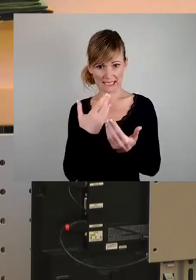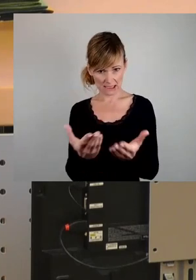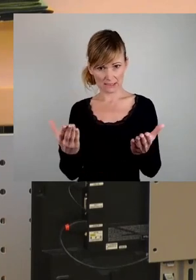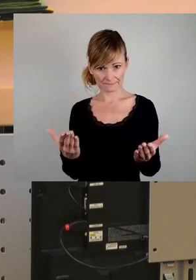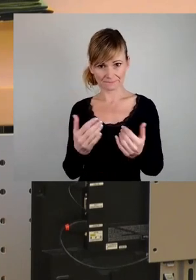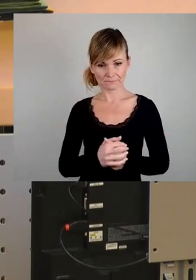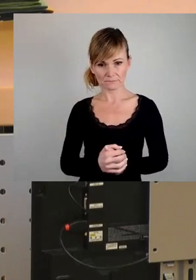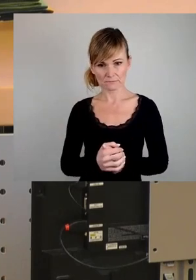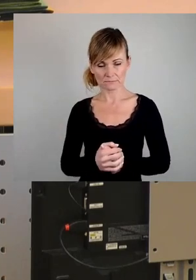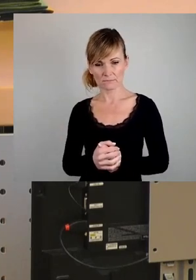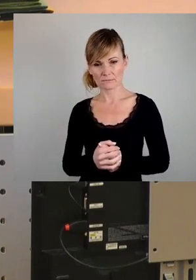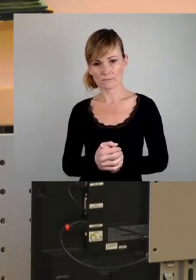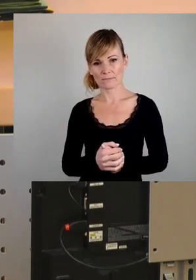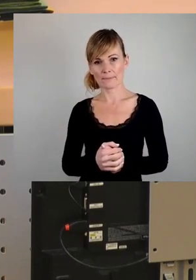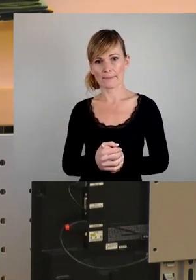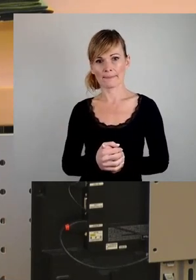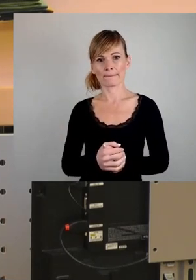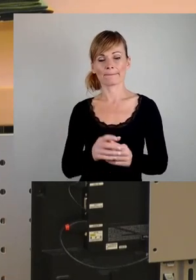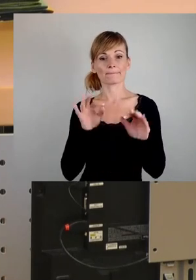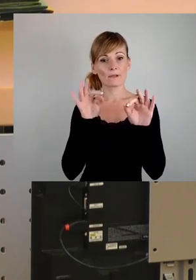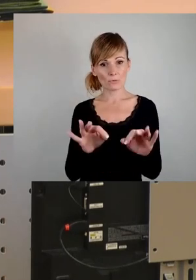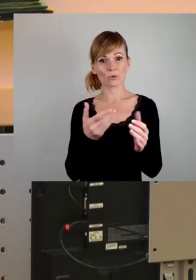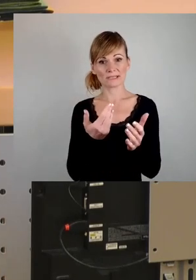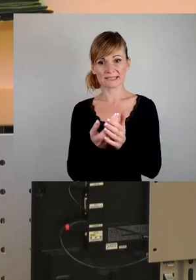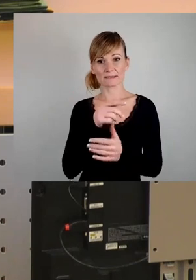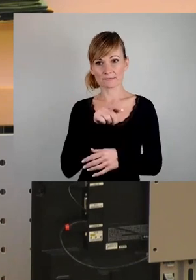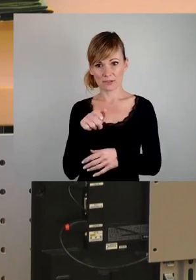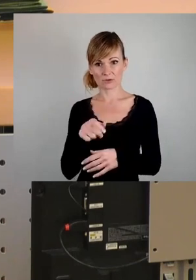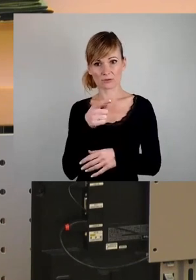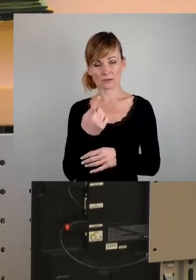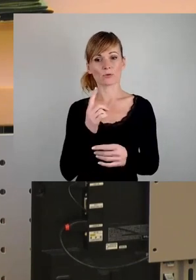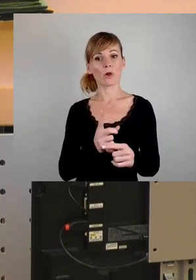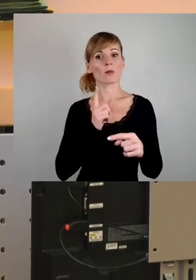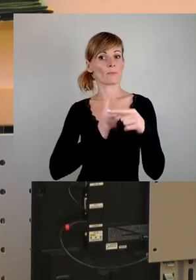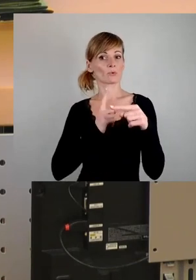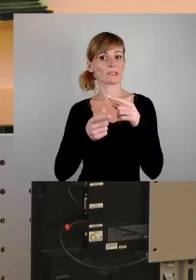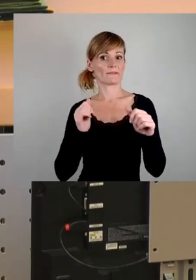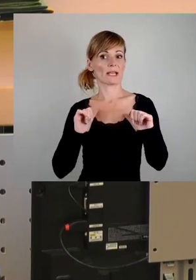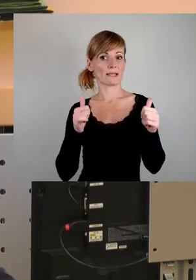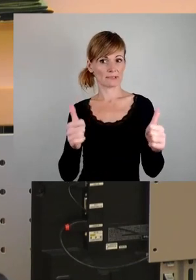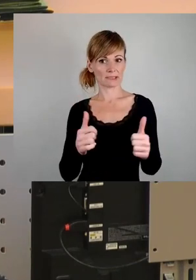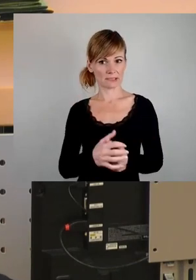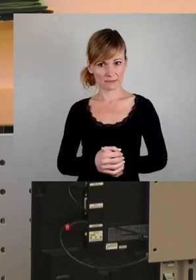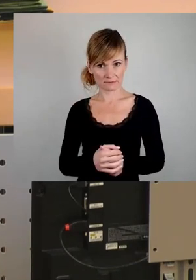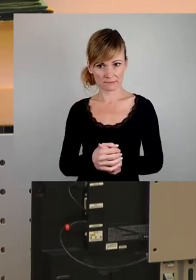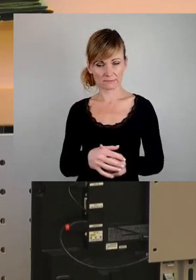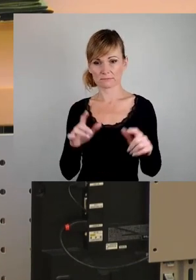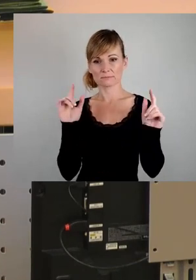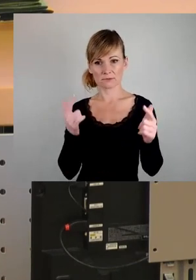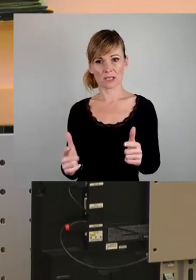und Bürger dieser Stadt, für die es ein positives Erlebnis sein soll und keine